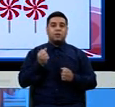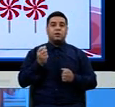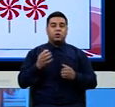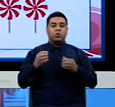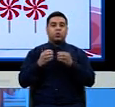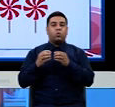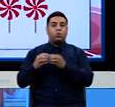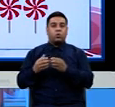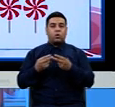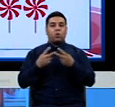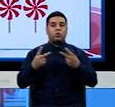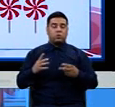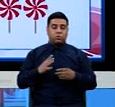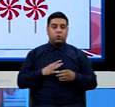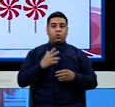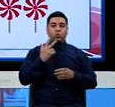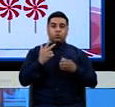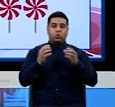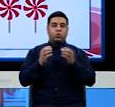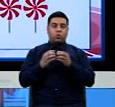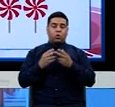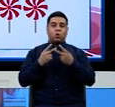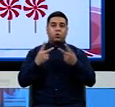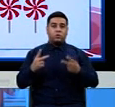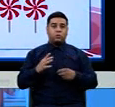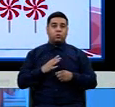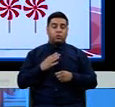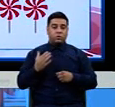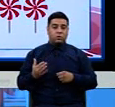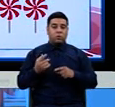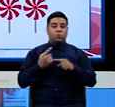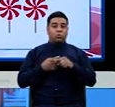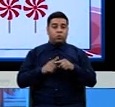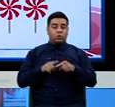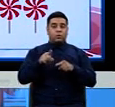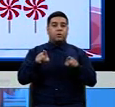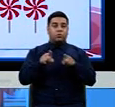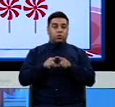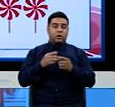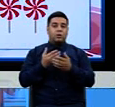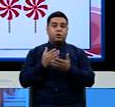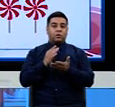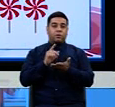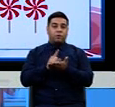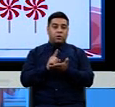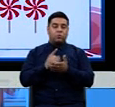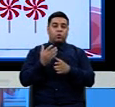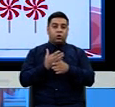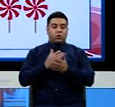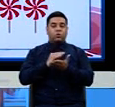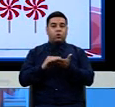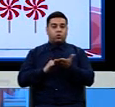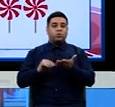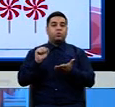hosil bo'ldi? 3 ta guruh hosil bo'ldi. Buni mana bunday misol orqali ham